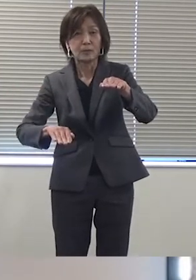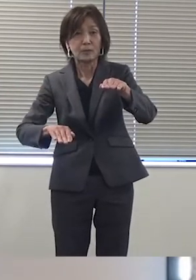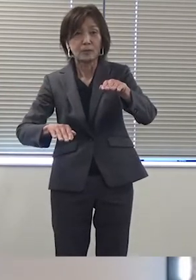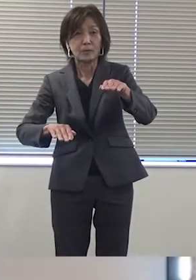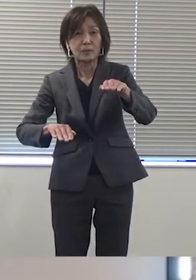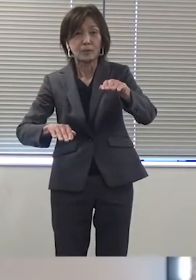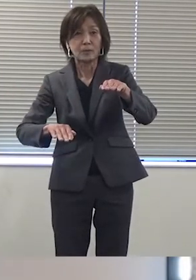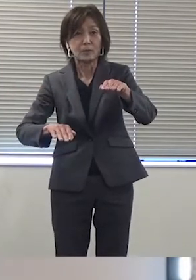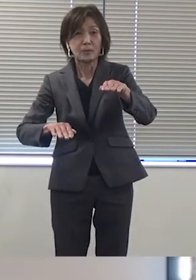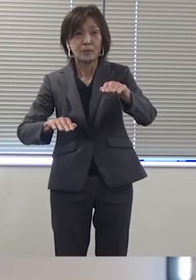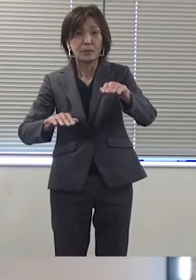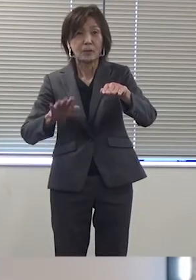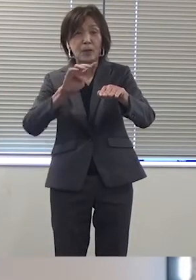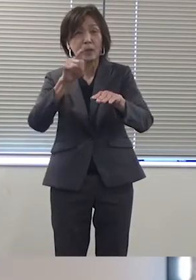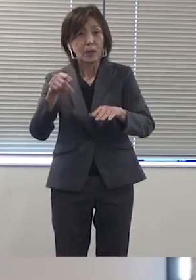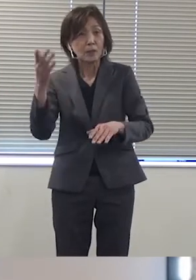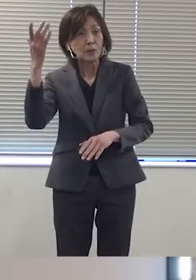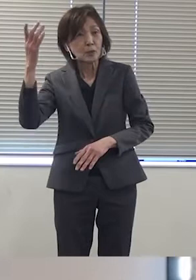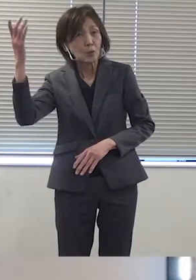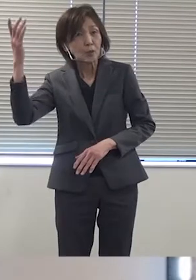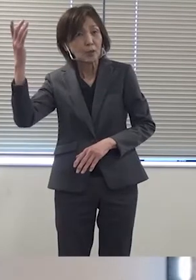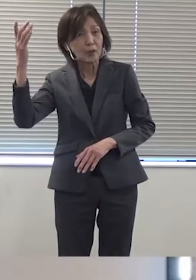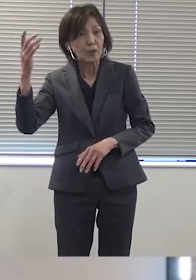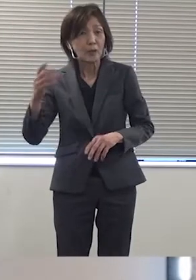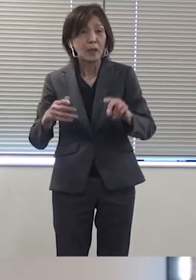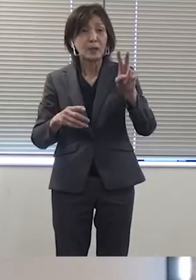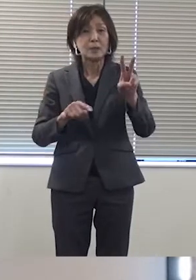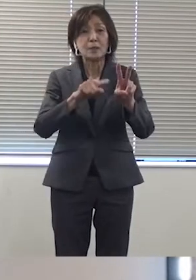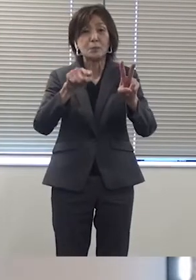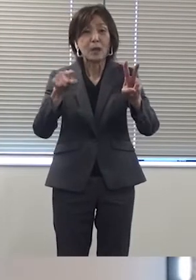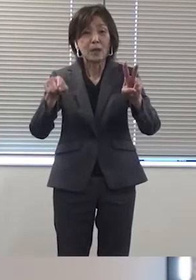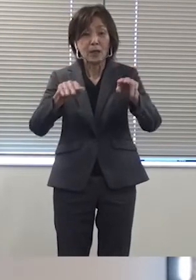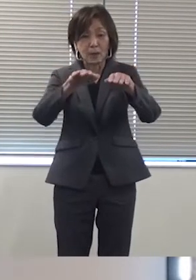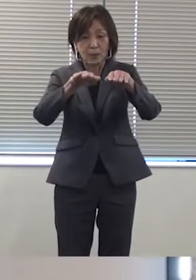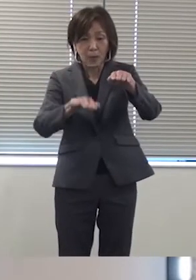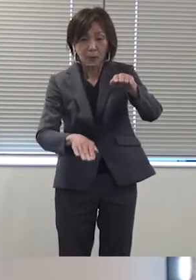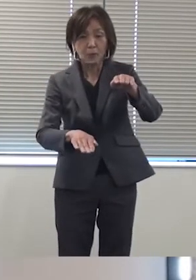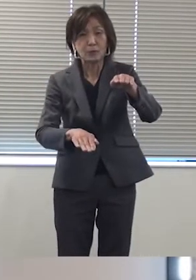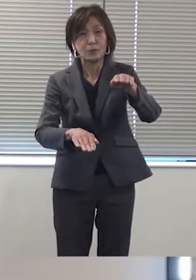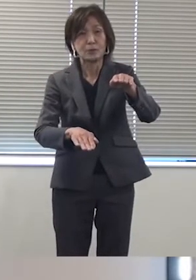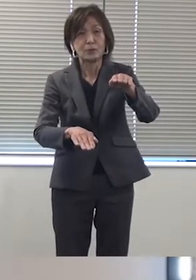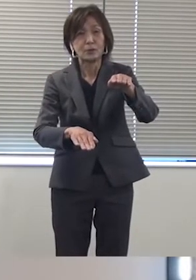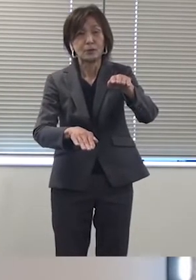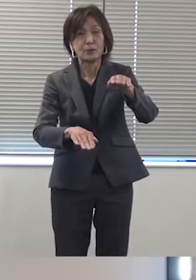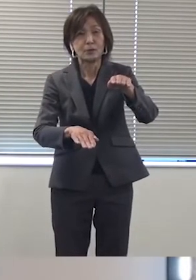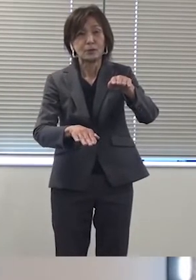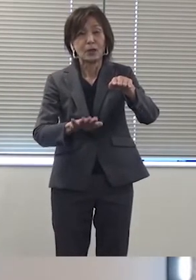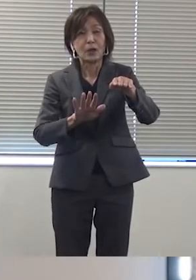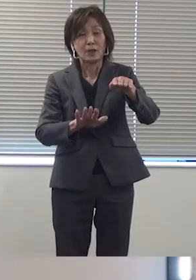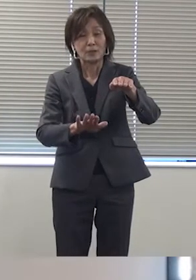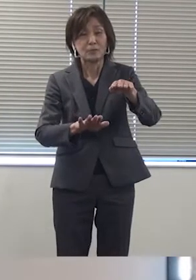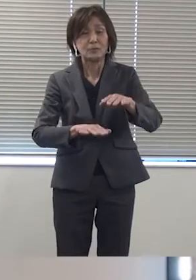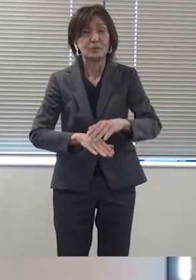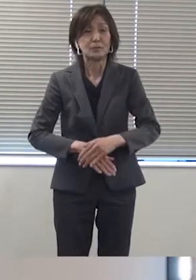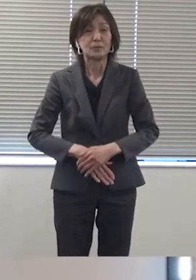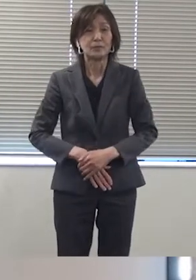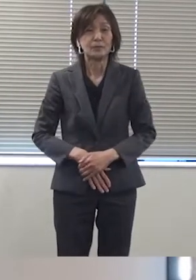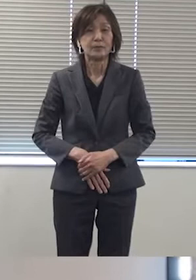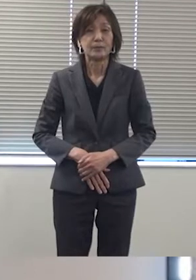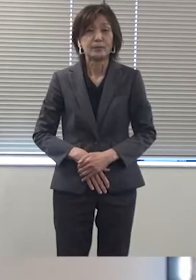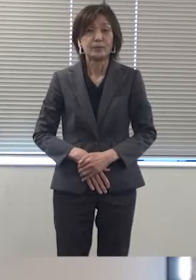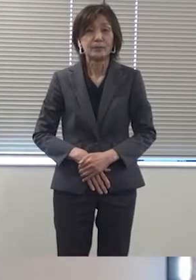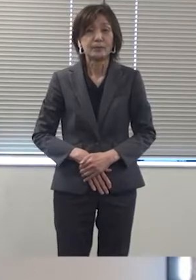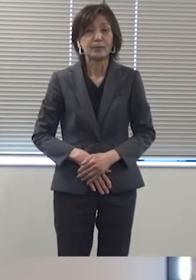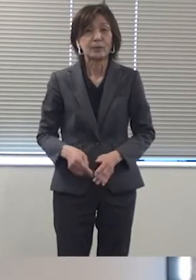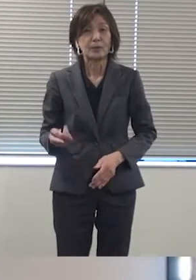オの中に織り込んでます。でそうすると次に何が発生するかというと長期浸水の可能性があります。で津